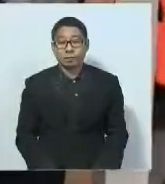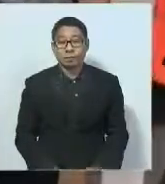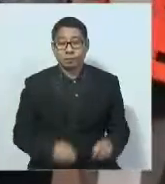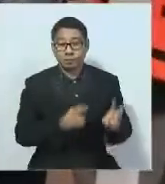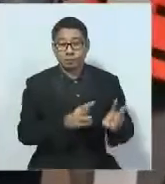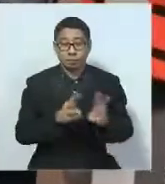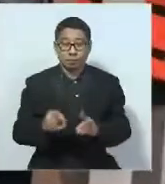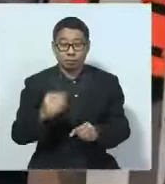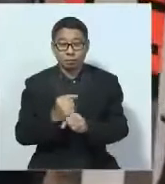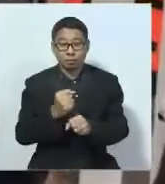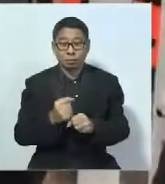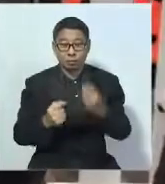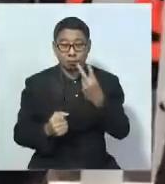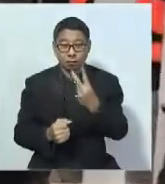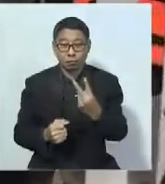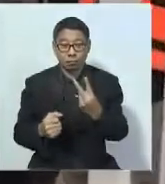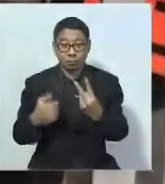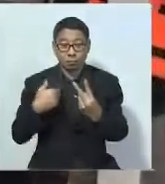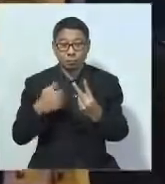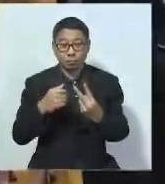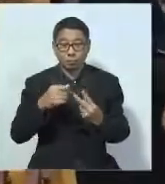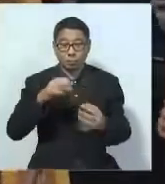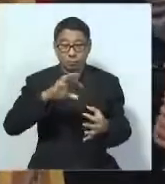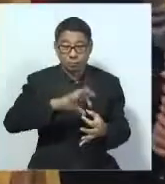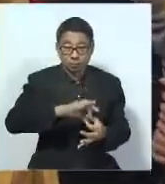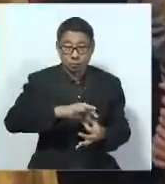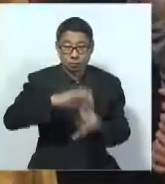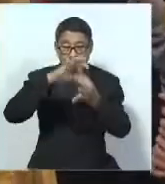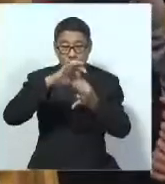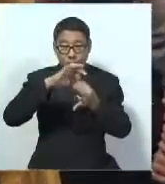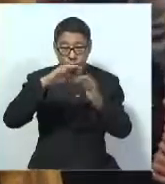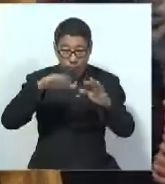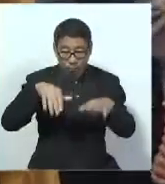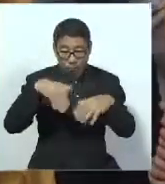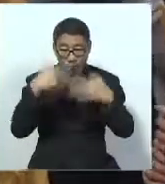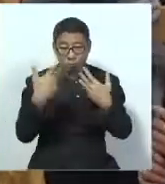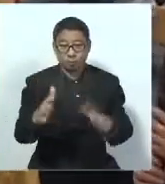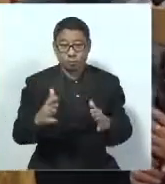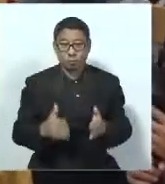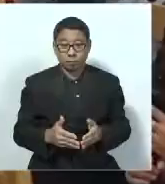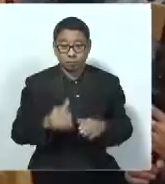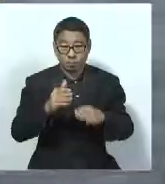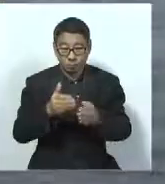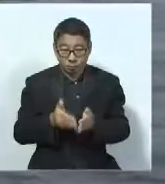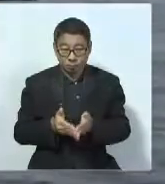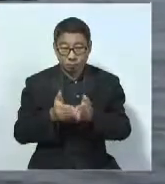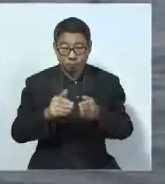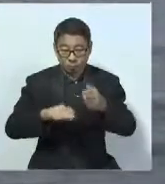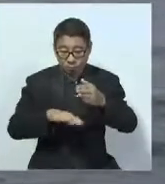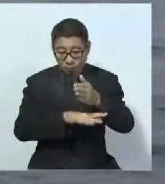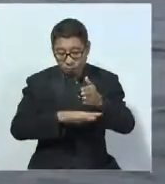วิธีการเนี่ยก็จะทำเป็น2ระยะก็คือดึงออกมาจากใต้น้ำก่อนแล้วก็กู้ออกจากพ้นน้ำนะค